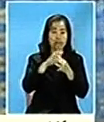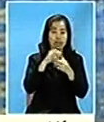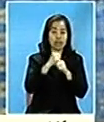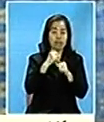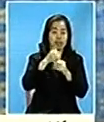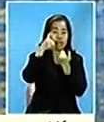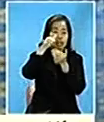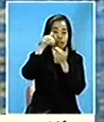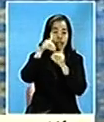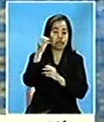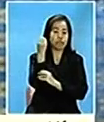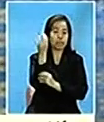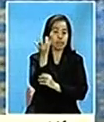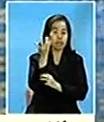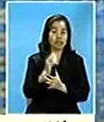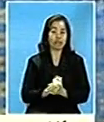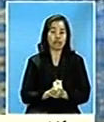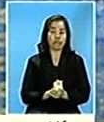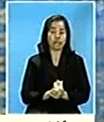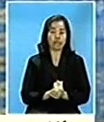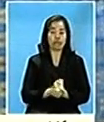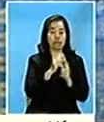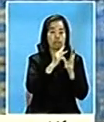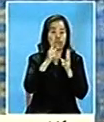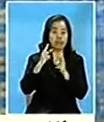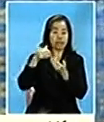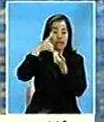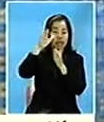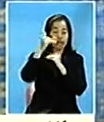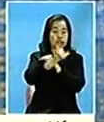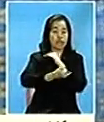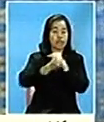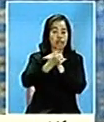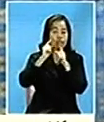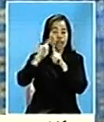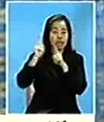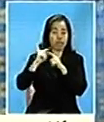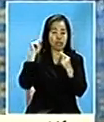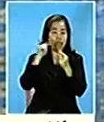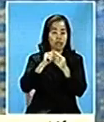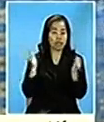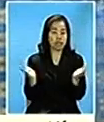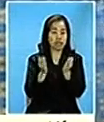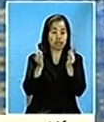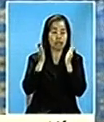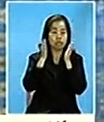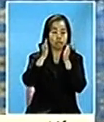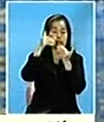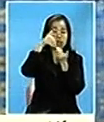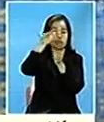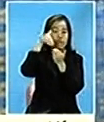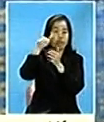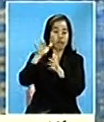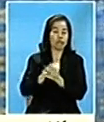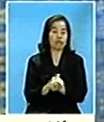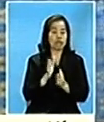การส่งออกเป็นส่วนใหญ่การลงทุนไปต่างประเทศเนี่ยจะส่งเสริมการส่งออกทุกคนอาจจะส